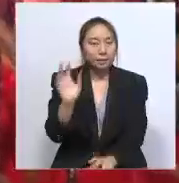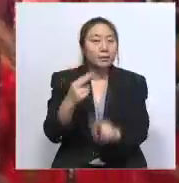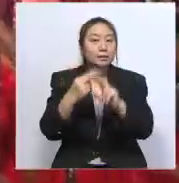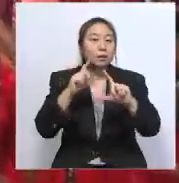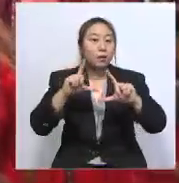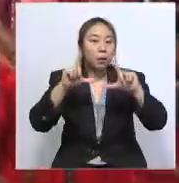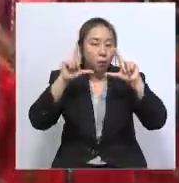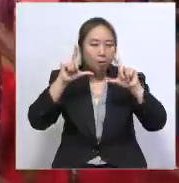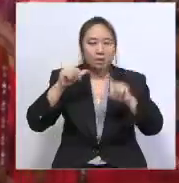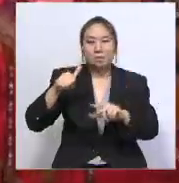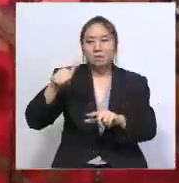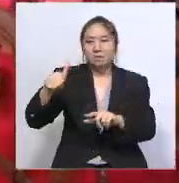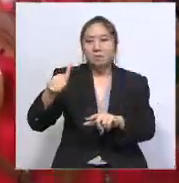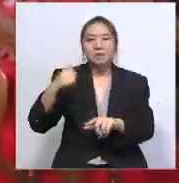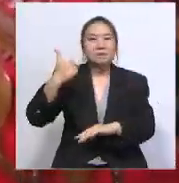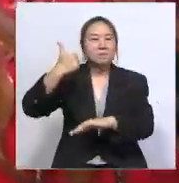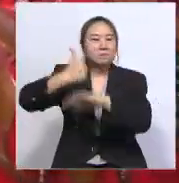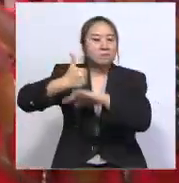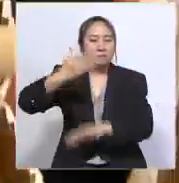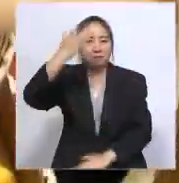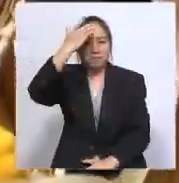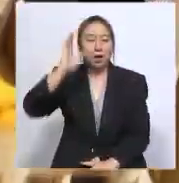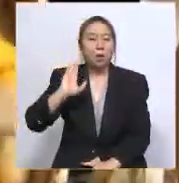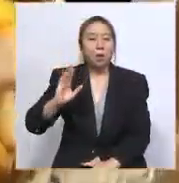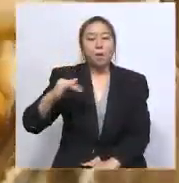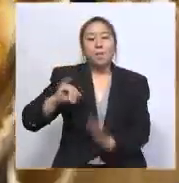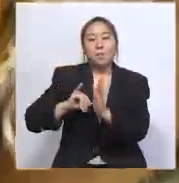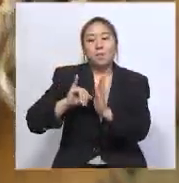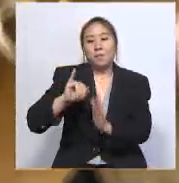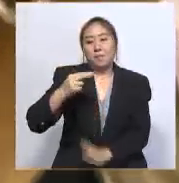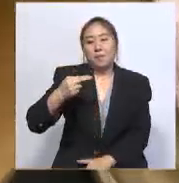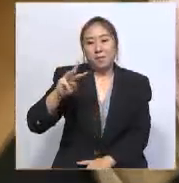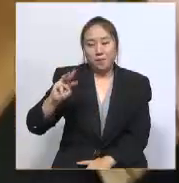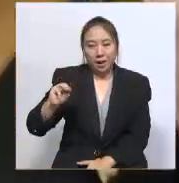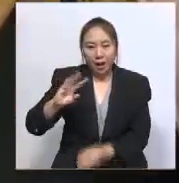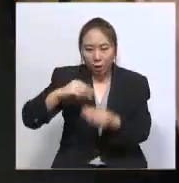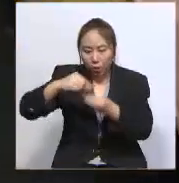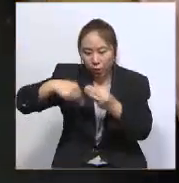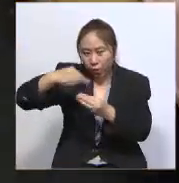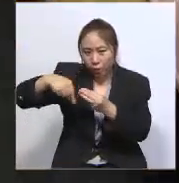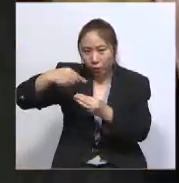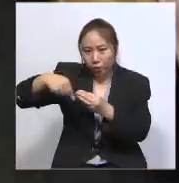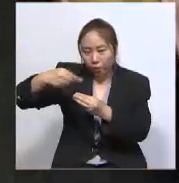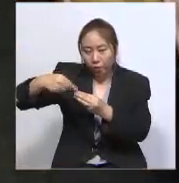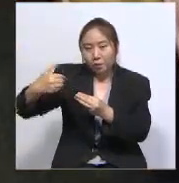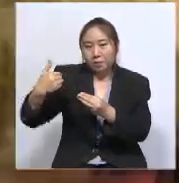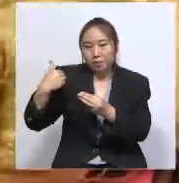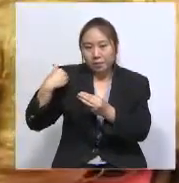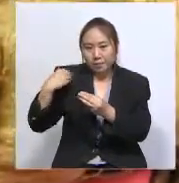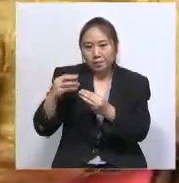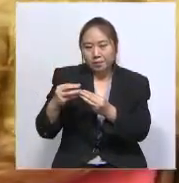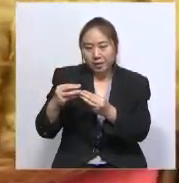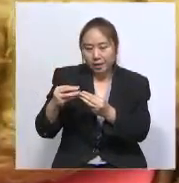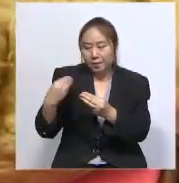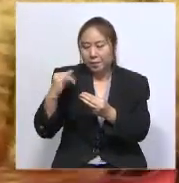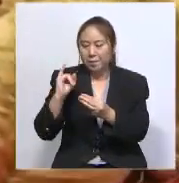เป็นราชินีแห่งเส้นไหมซึ่งกว่าจะได้ต้องสาวไหมจากเปลือกไหมที่มีปุ่มปนมากหรือเรียกไหม3